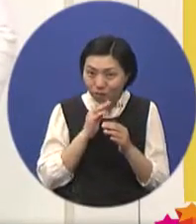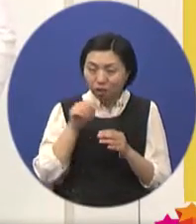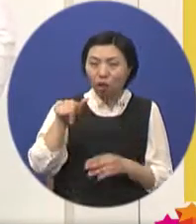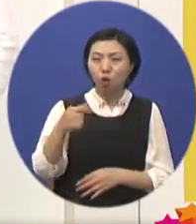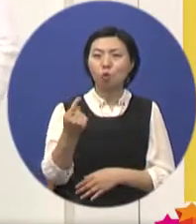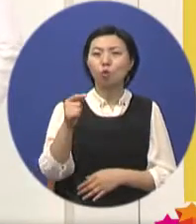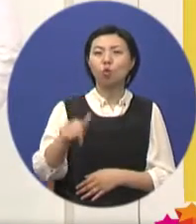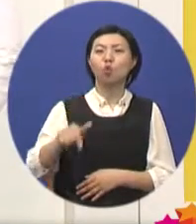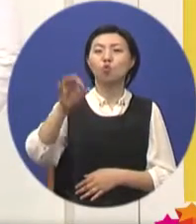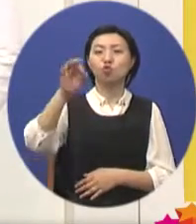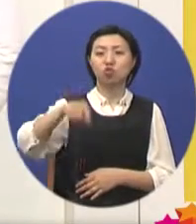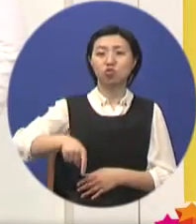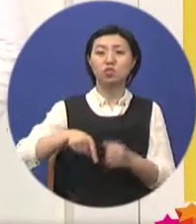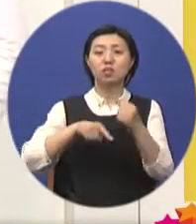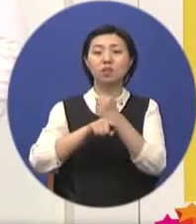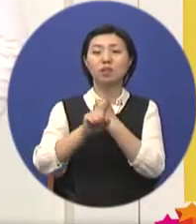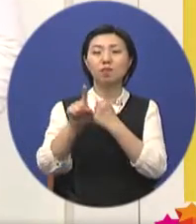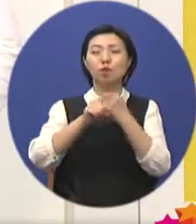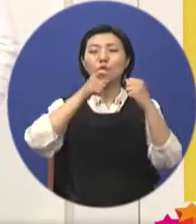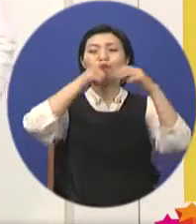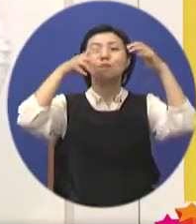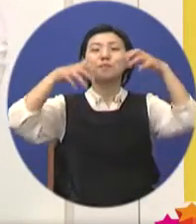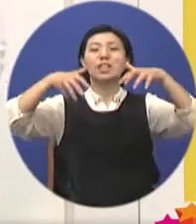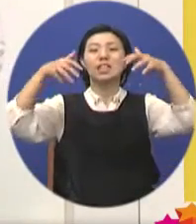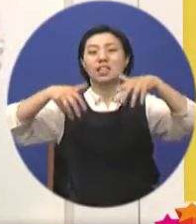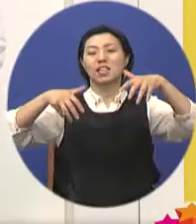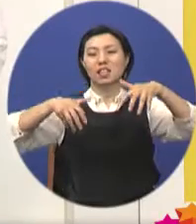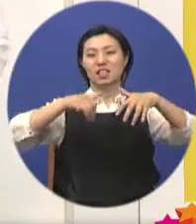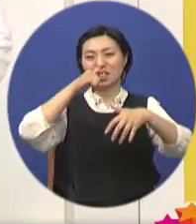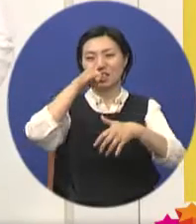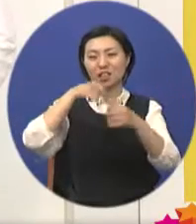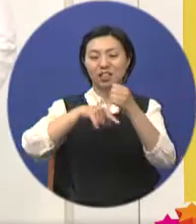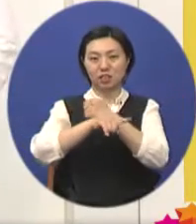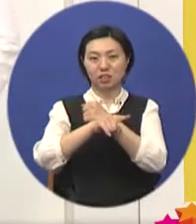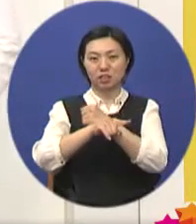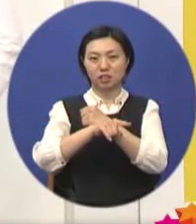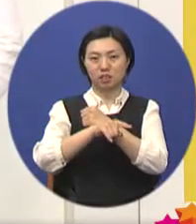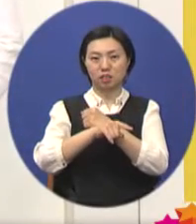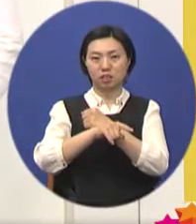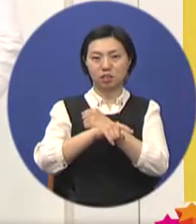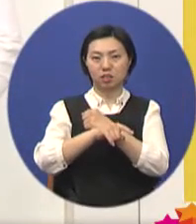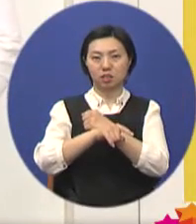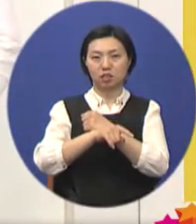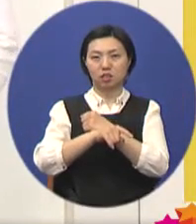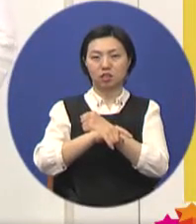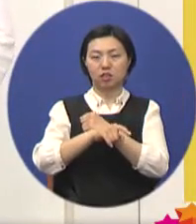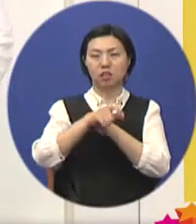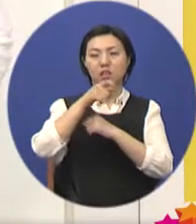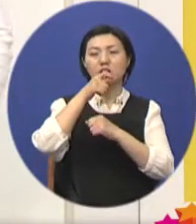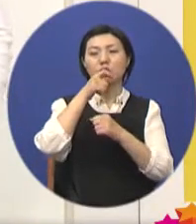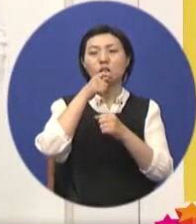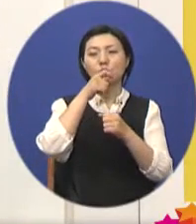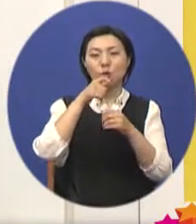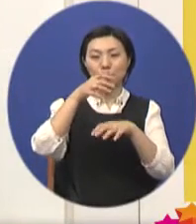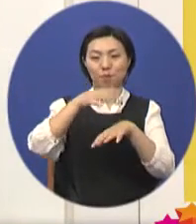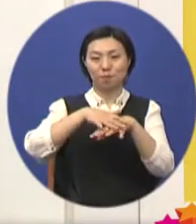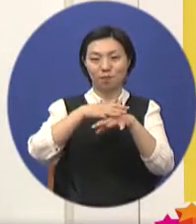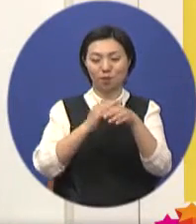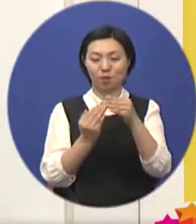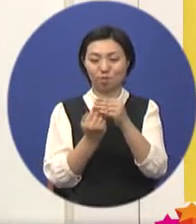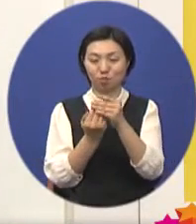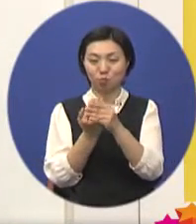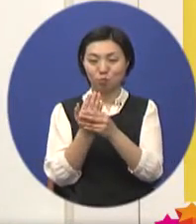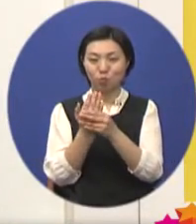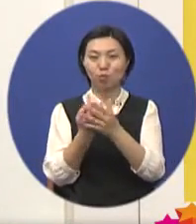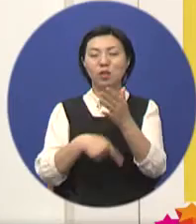뜻인데요? 그게 비가 온다는 뜻이죠. 이야, 그게 예. 고구가 무슨 뜻인데요? 곡식을 위한 네. 비가 이제 내려주는 그렇죠. 거죠. 네, 예.